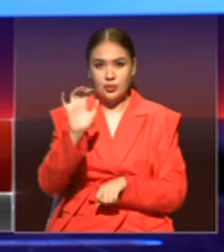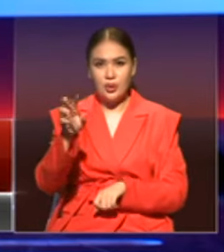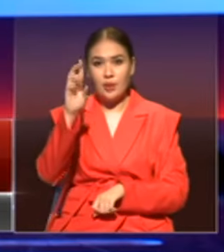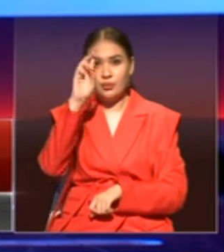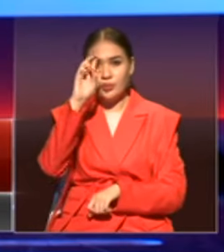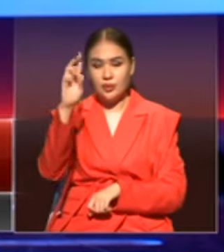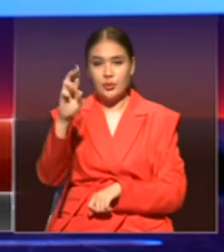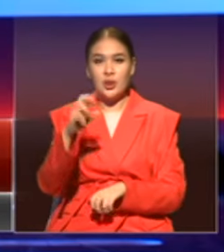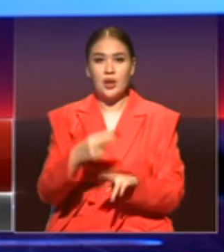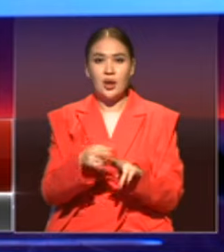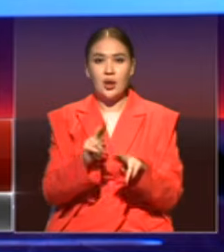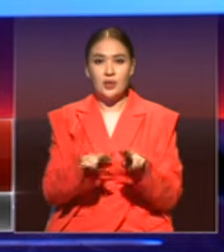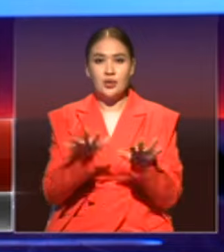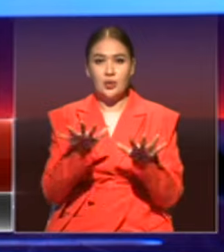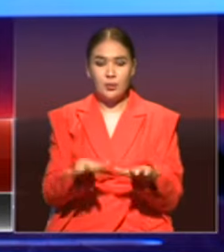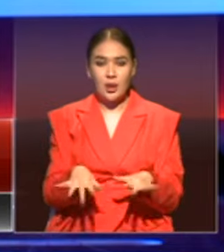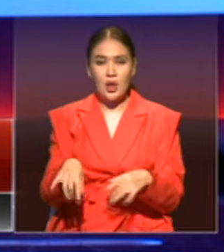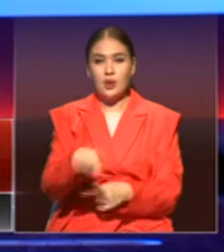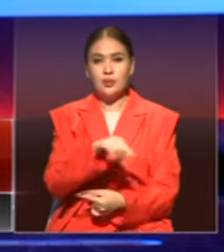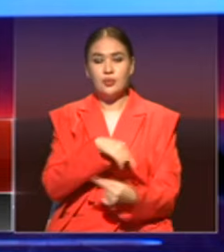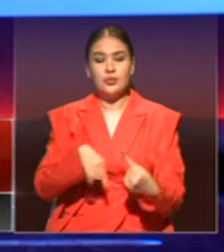мекемелеріне, одан қалды жаңағы